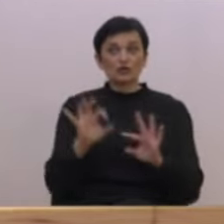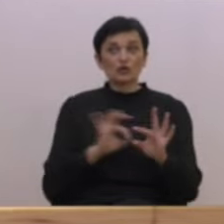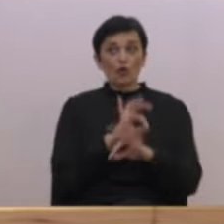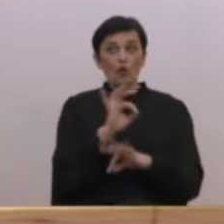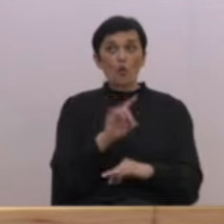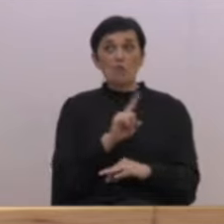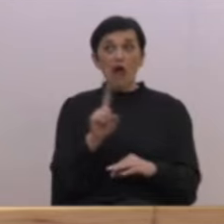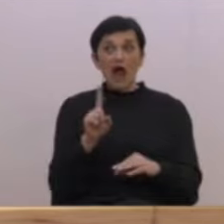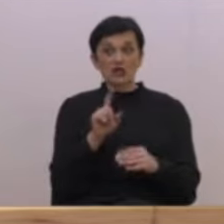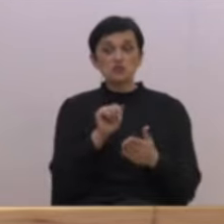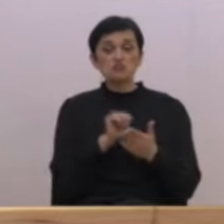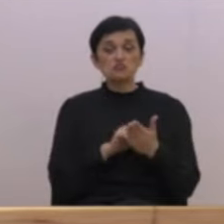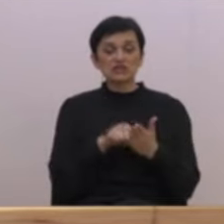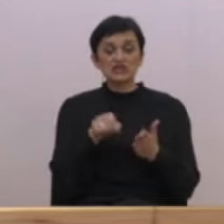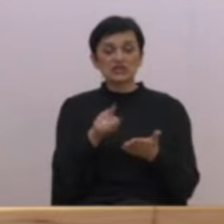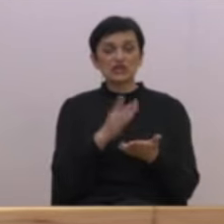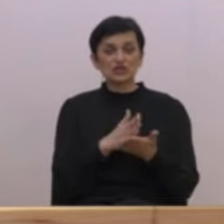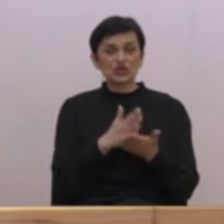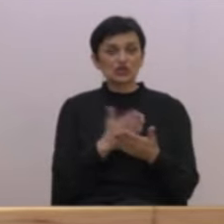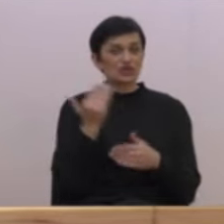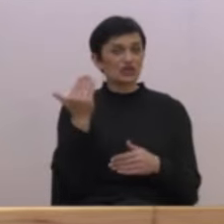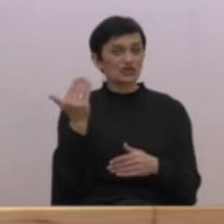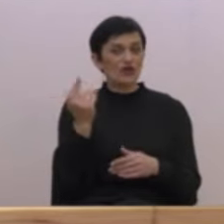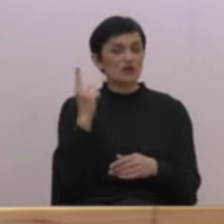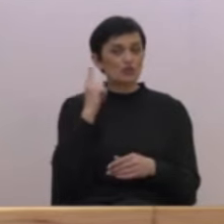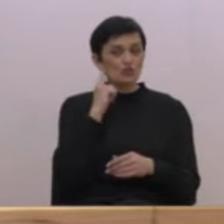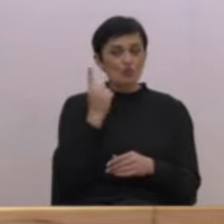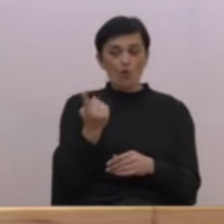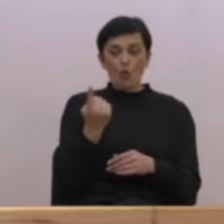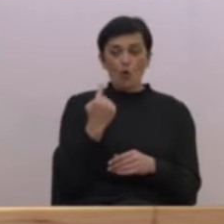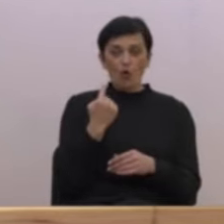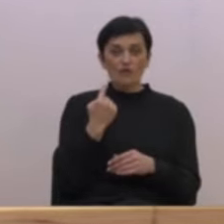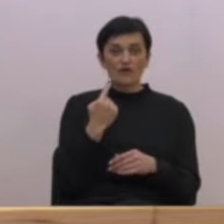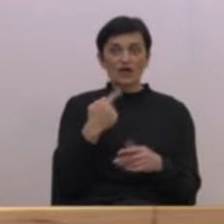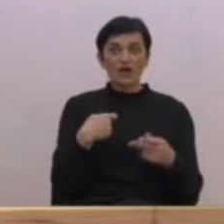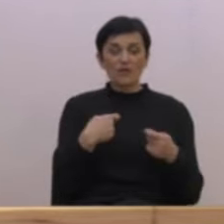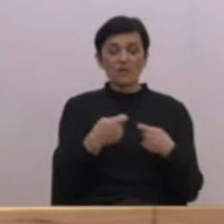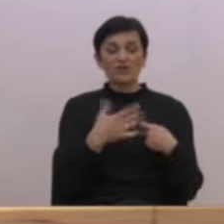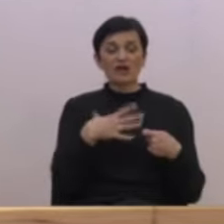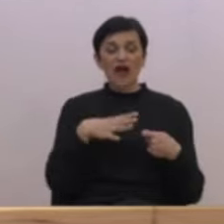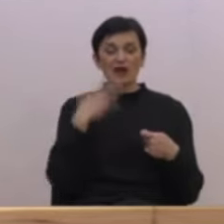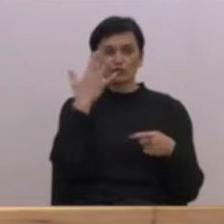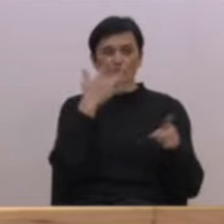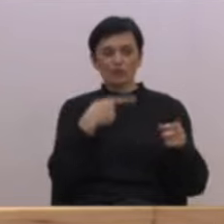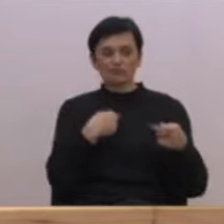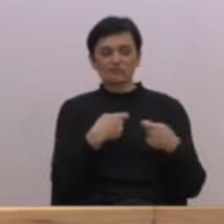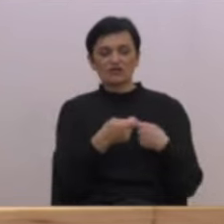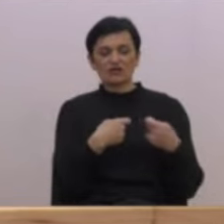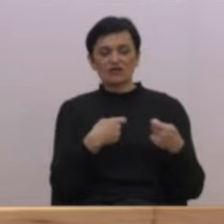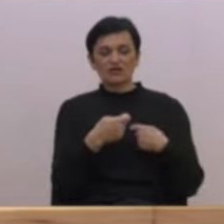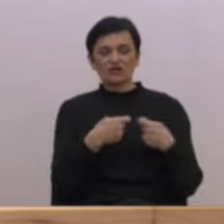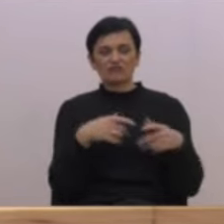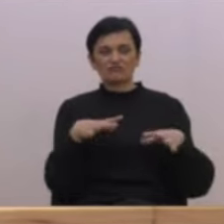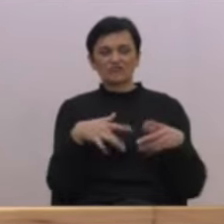მაგრამ მიზეზიც ქონია ამას, ესეც თქვენგანვე მოვისმინეთ რომ გამოვივაჭრეთ ქართულ ოცნებასთან ესო